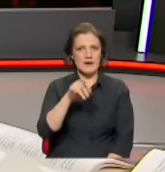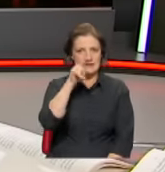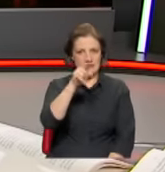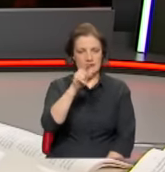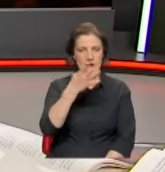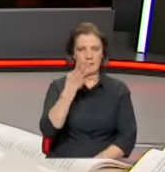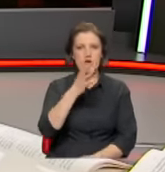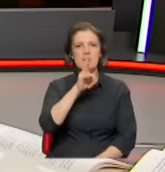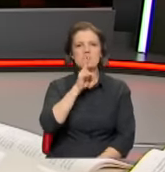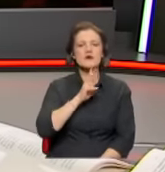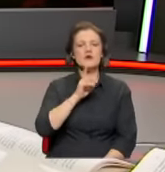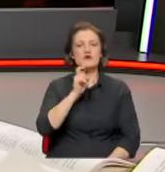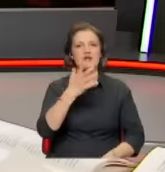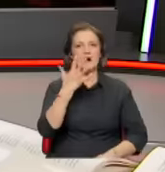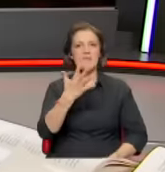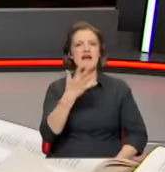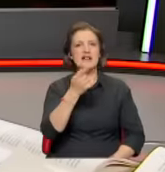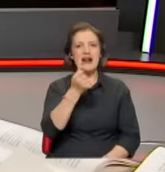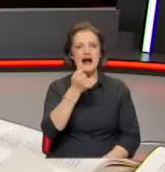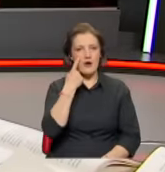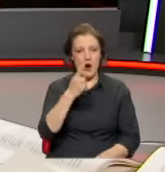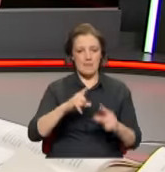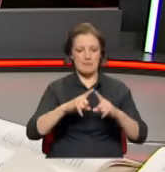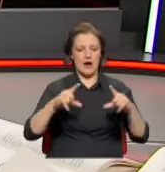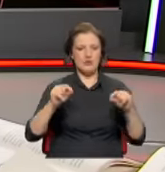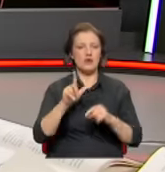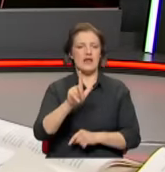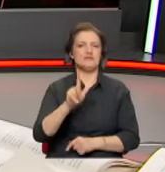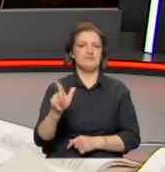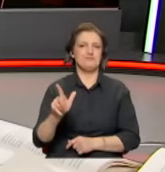size 4295 liralık banknot lazım.